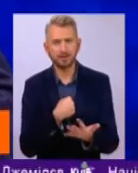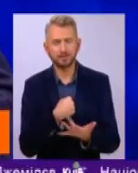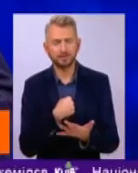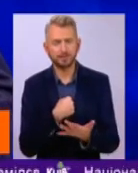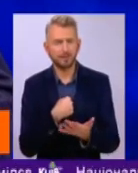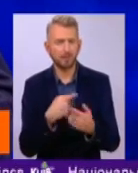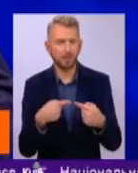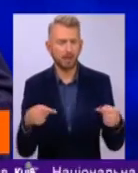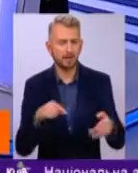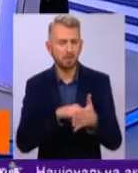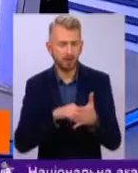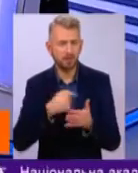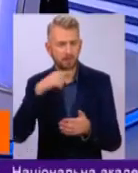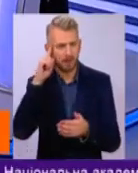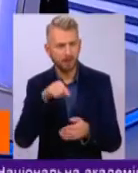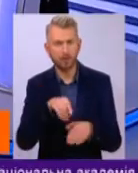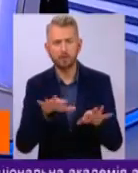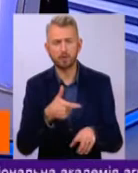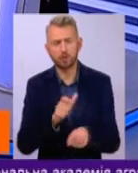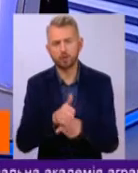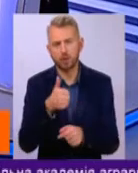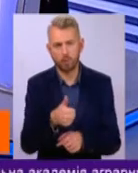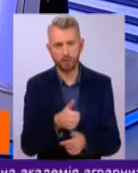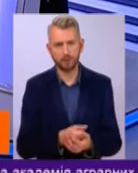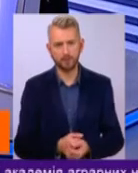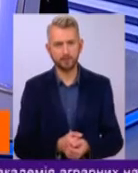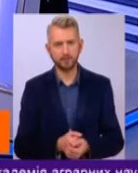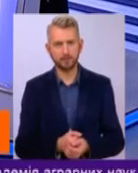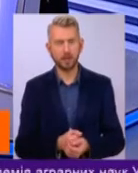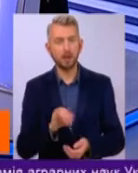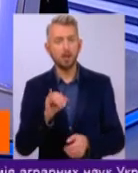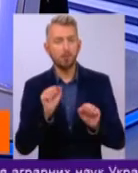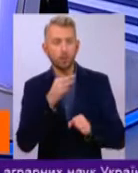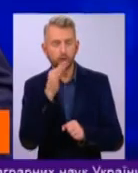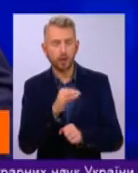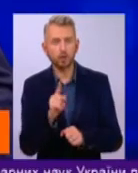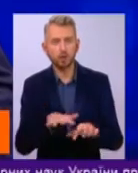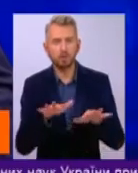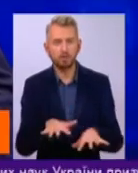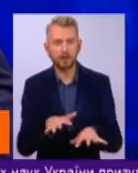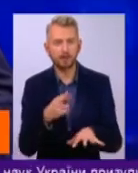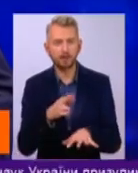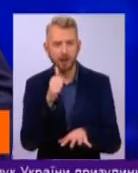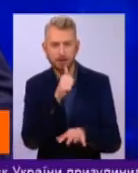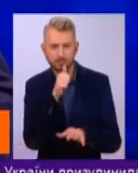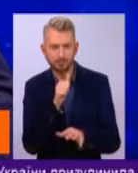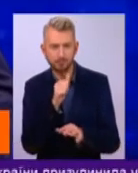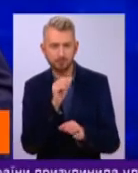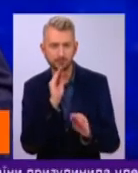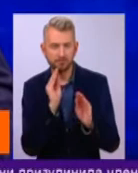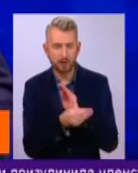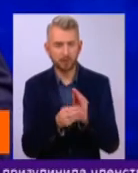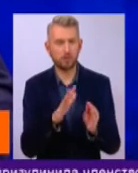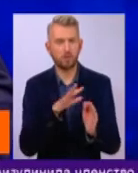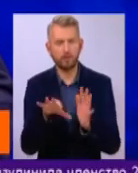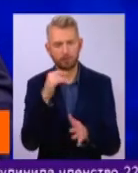певних причин, я знаю його дуже добре. І можу сказати, що місце для засідки було вибрано грамотно.